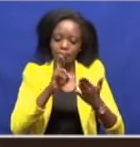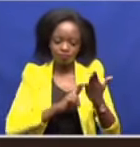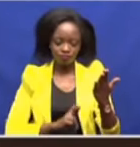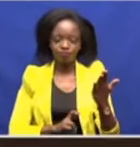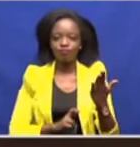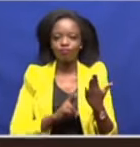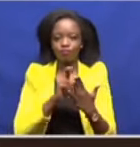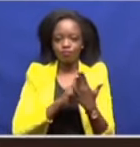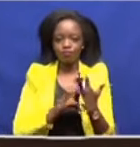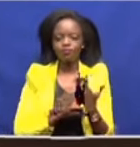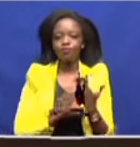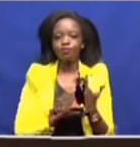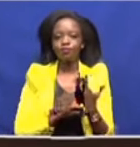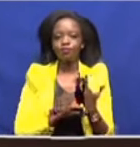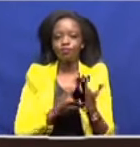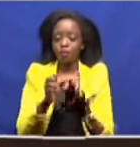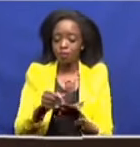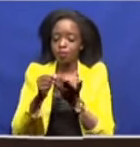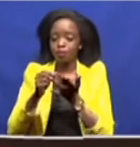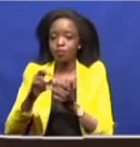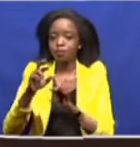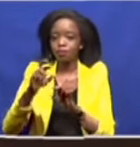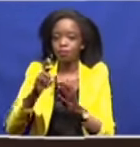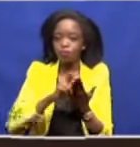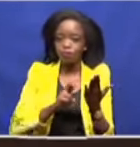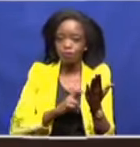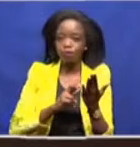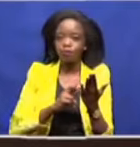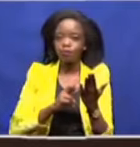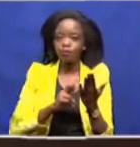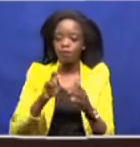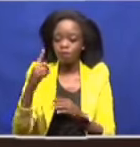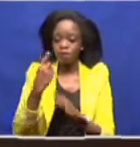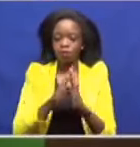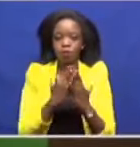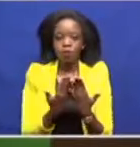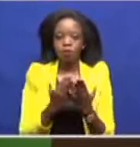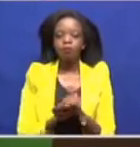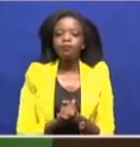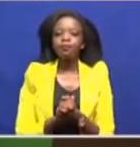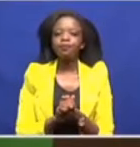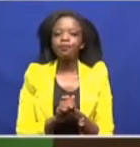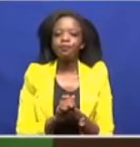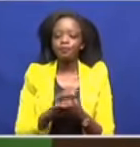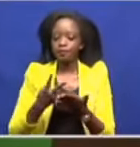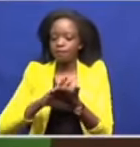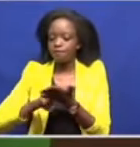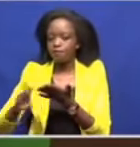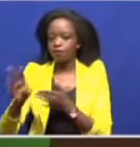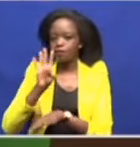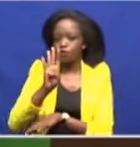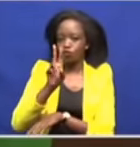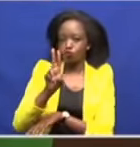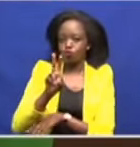maandishi, haswa injili yake mtakatifu Yohane sura ya kwanza na mstari wa